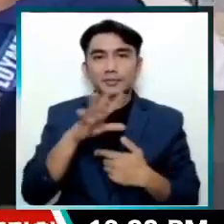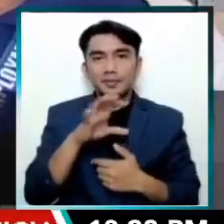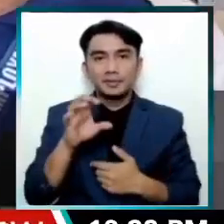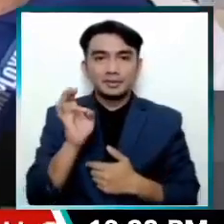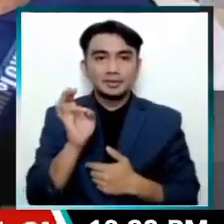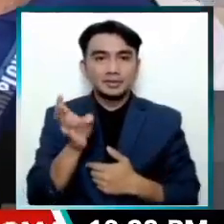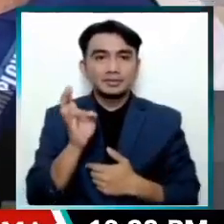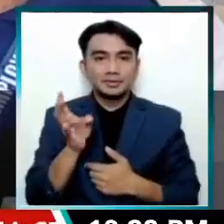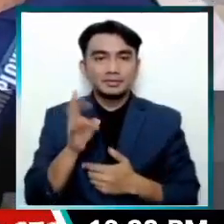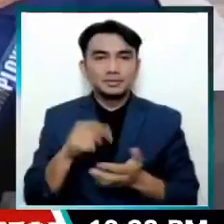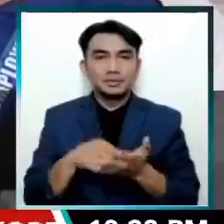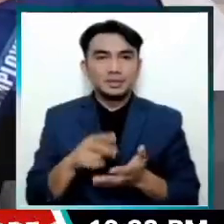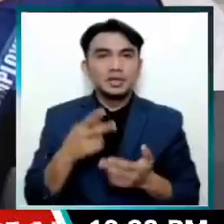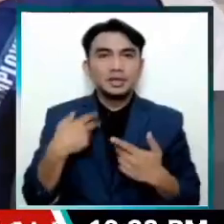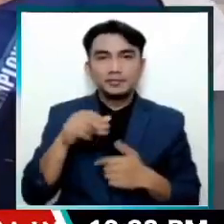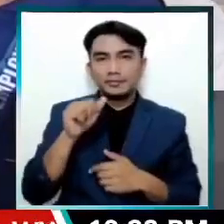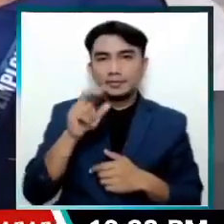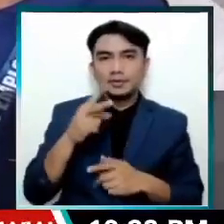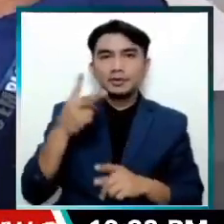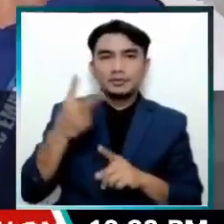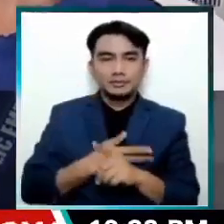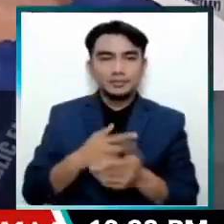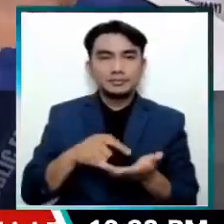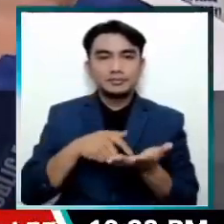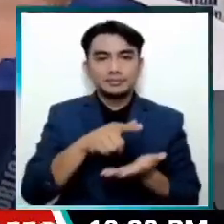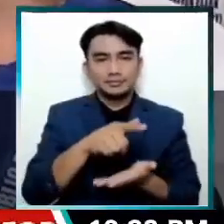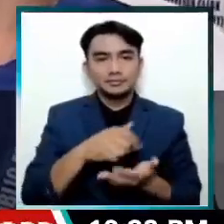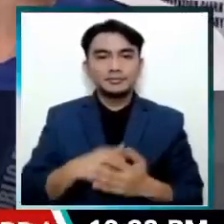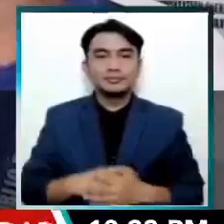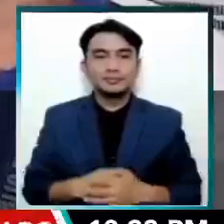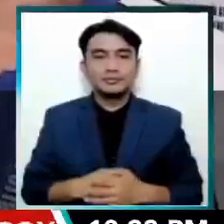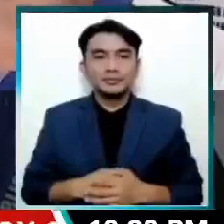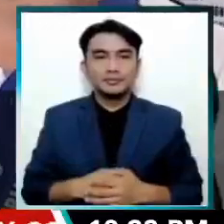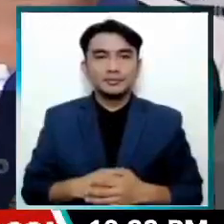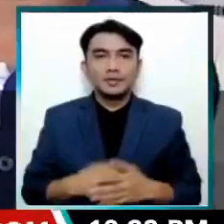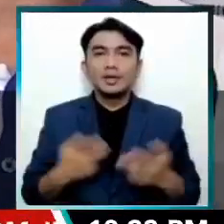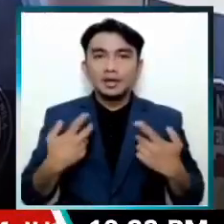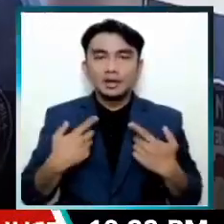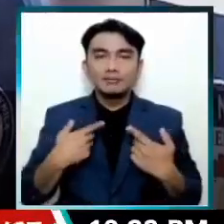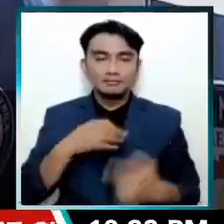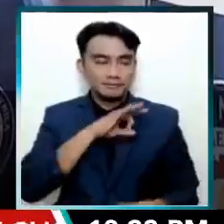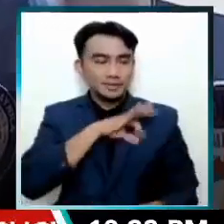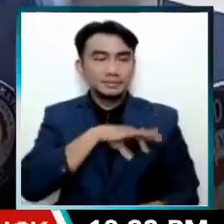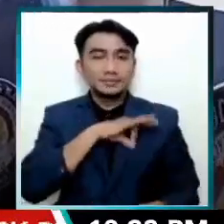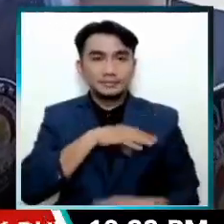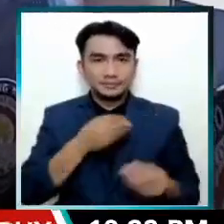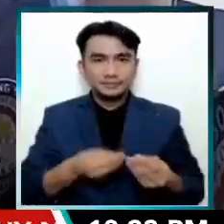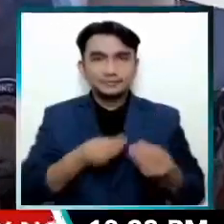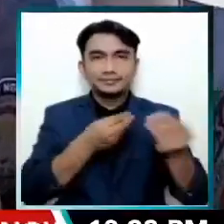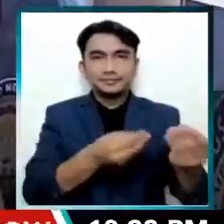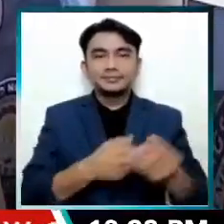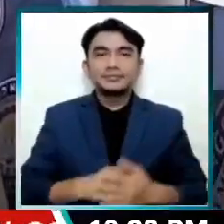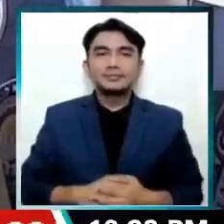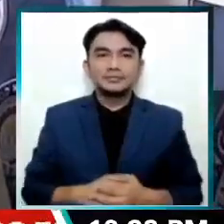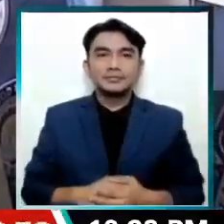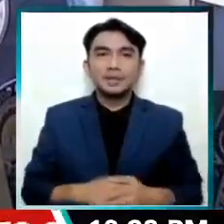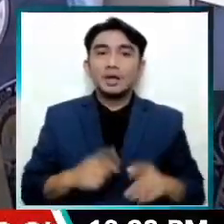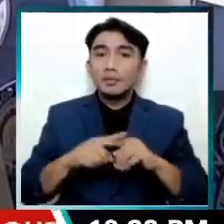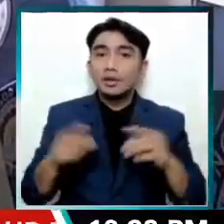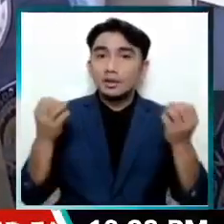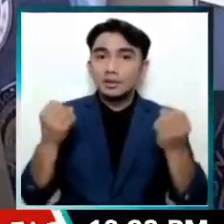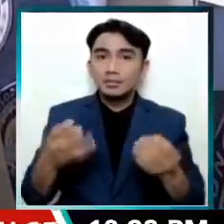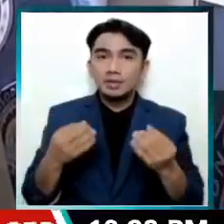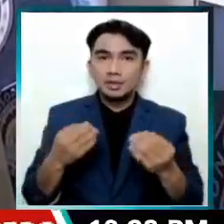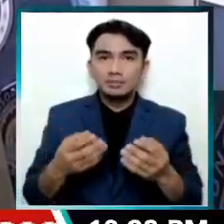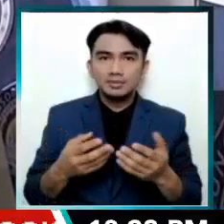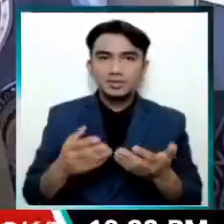silang 13-month pay. Oo, meron din po sila. May benefits din pong binibigay. Pero pinakamarami pa rin sa walang trabaho ang mga